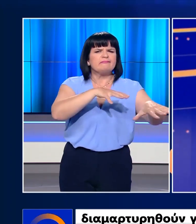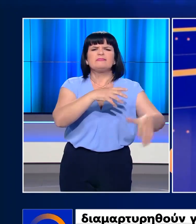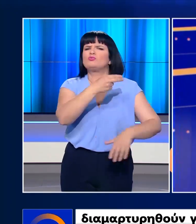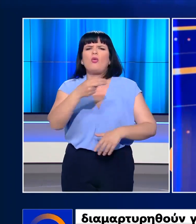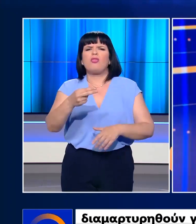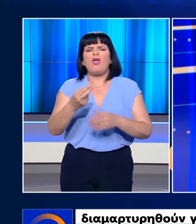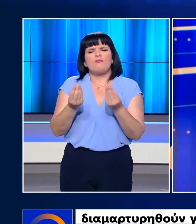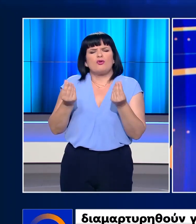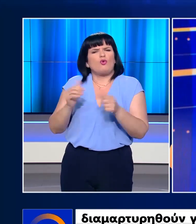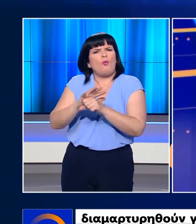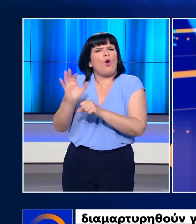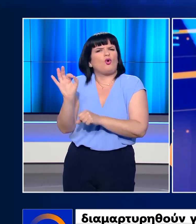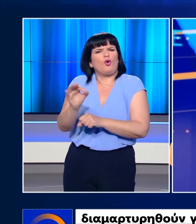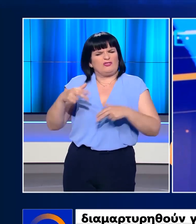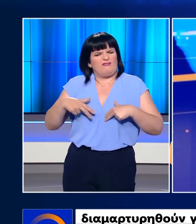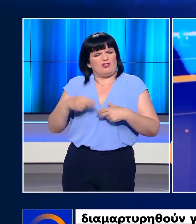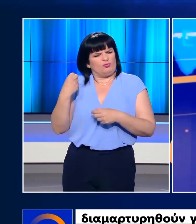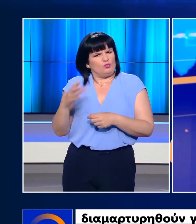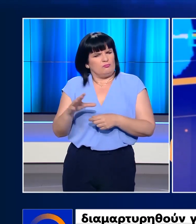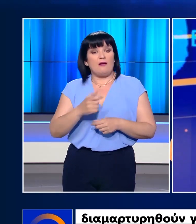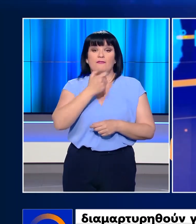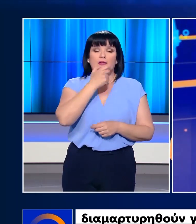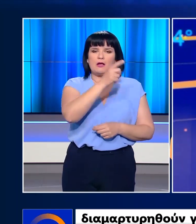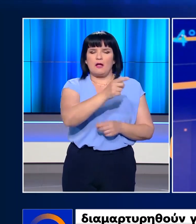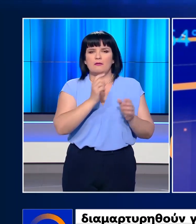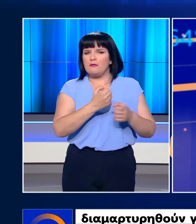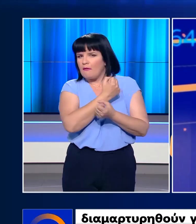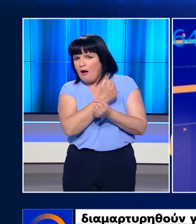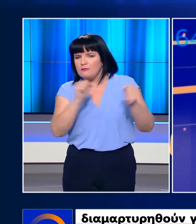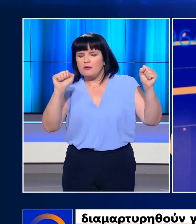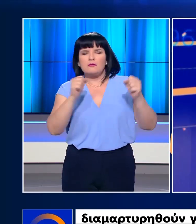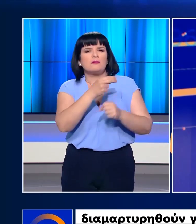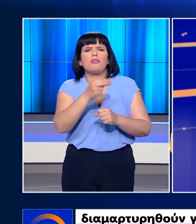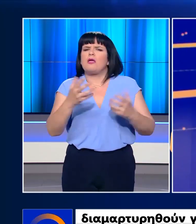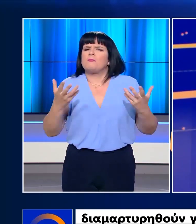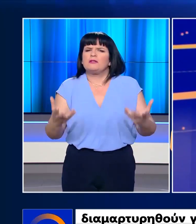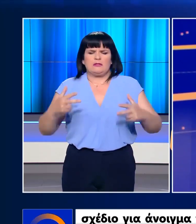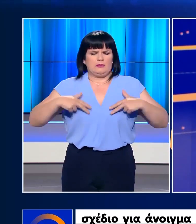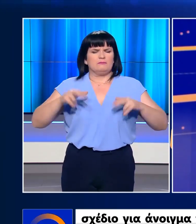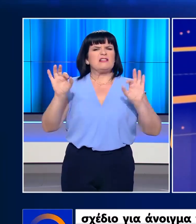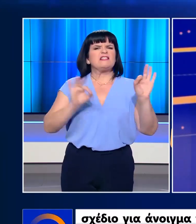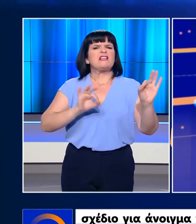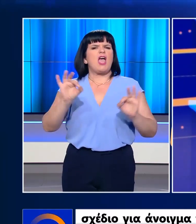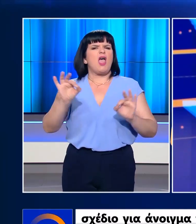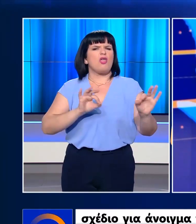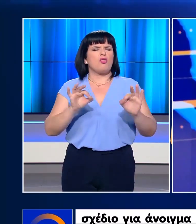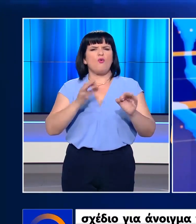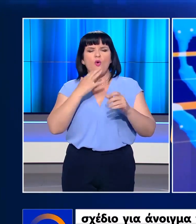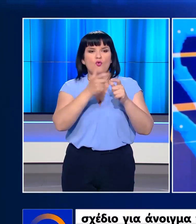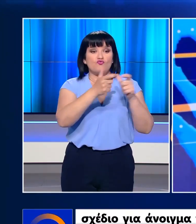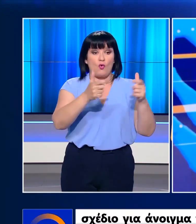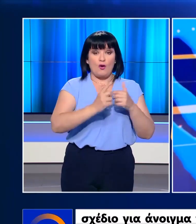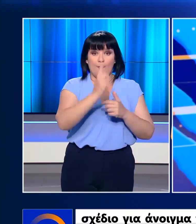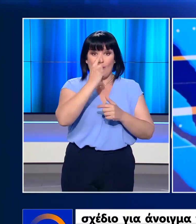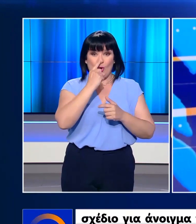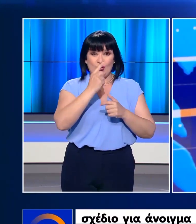για τη διαχείριση της πανδημίας, ενώ στη Βρετανία έντονες αντιδράσεις έχει προκαλέσει το κυβερνητικό σχέδιο για άνοιγμα των σχολείων την